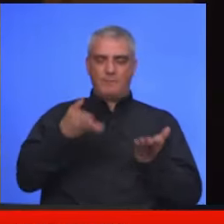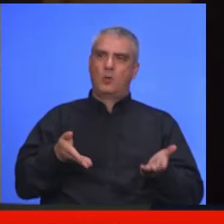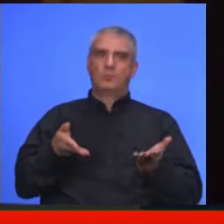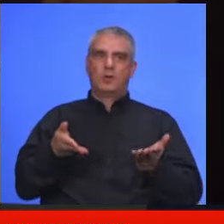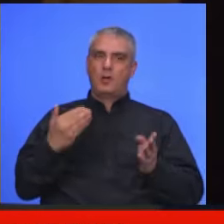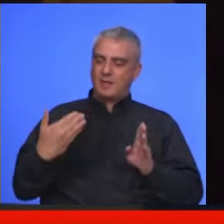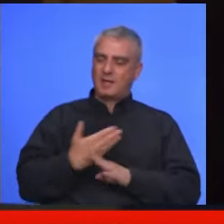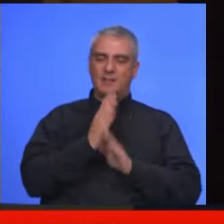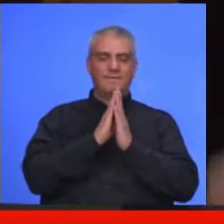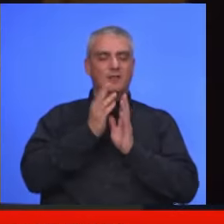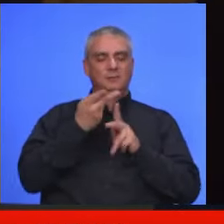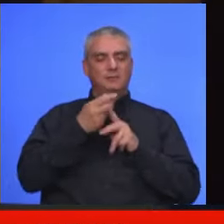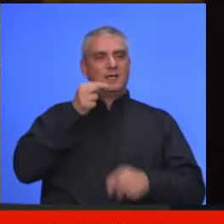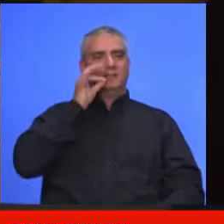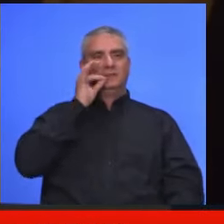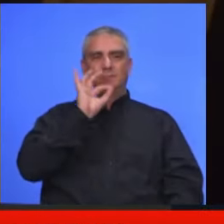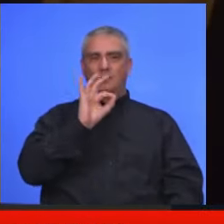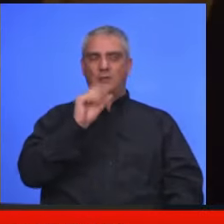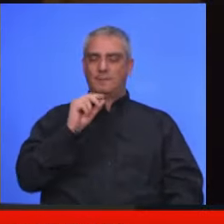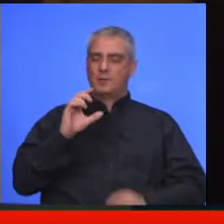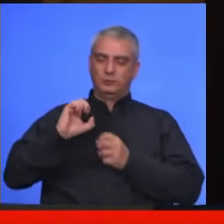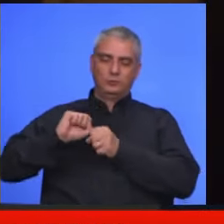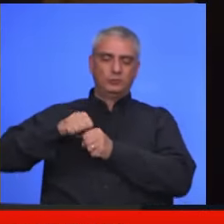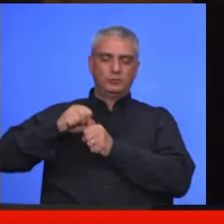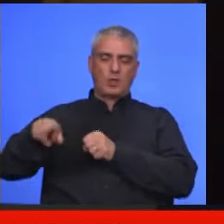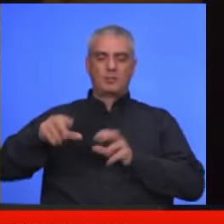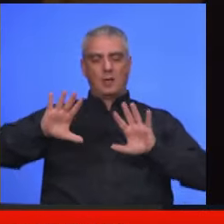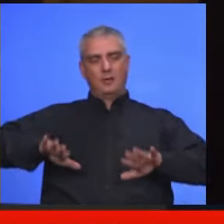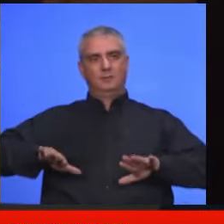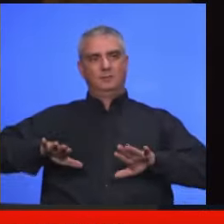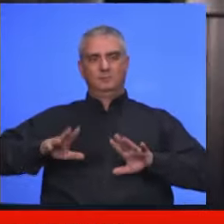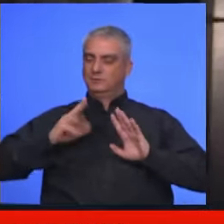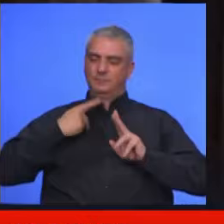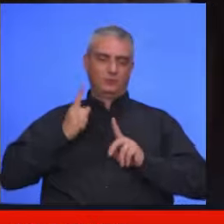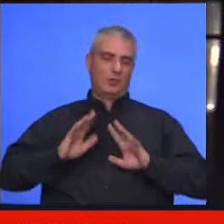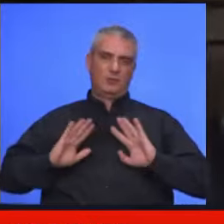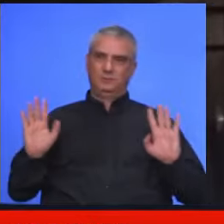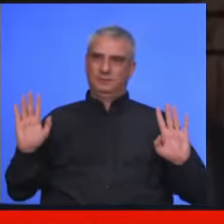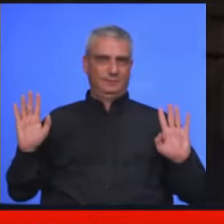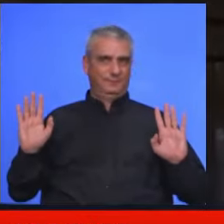ייכנס, יבקש את האספרסו הקטן שלו עם הסודה בצד, יישב, זה כל מה שאנחנו צריכים.